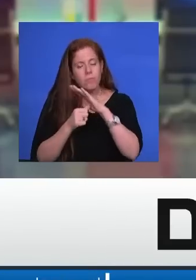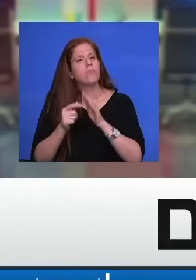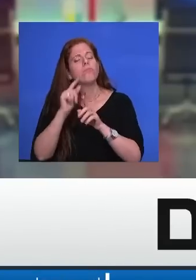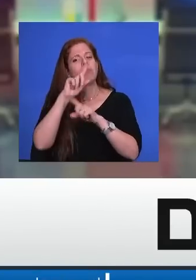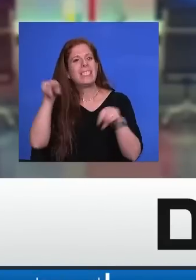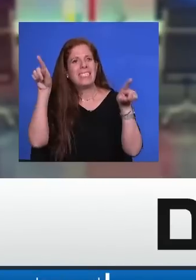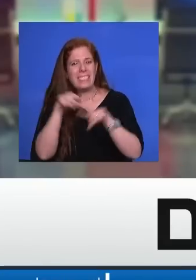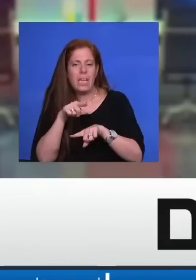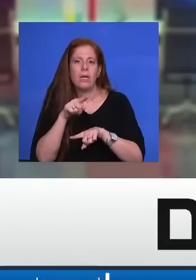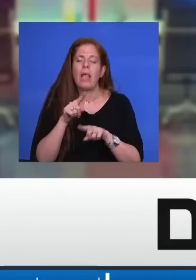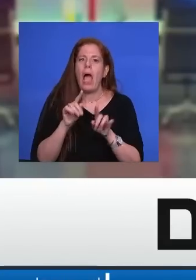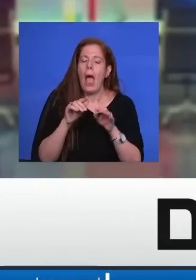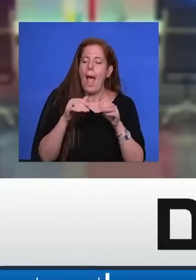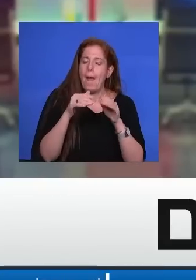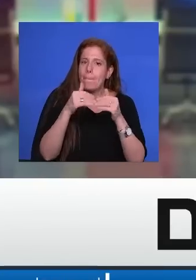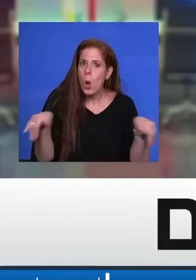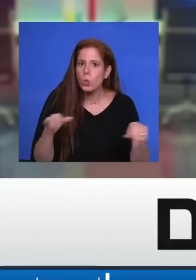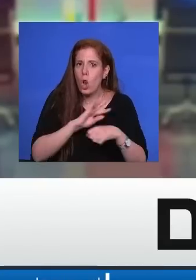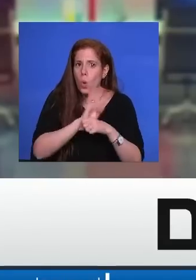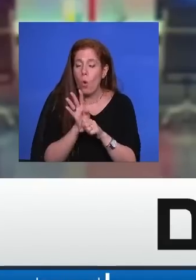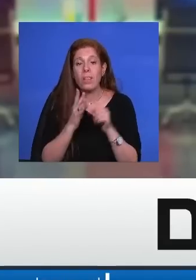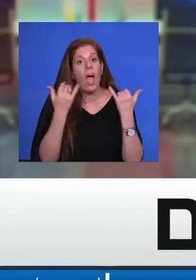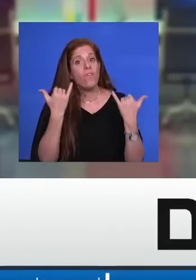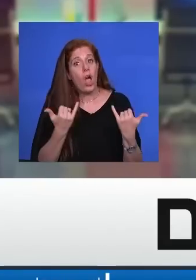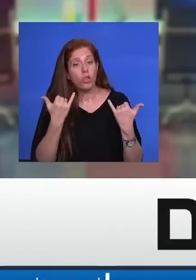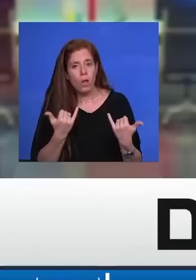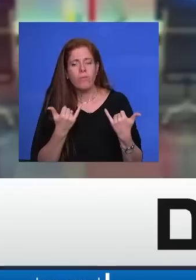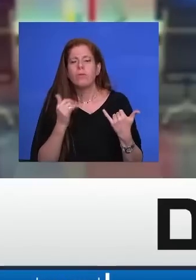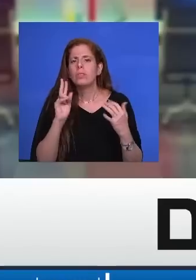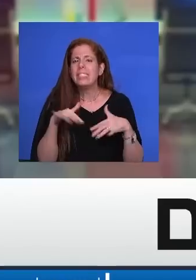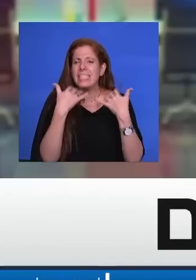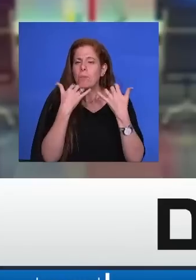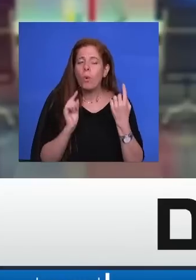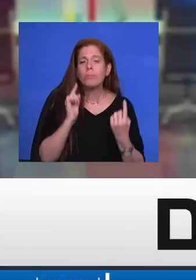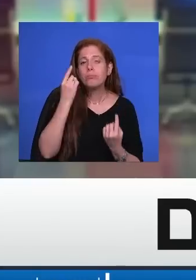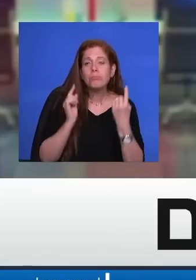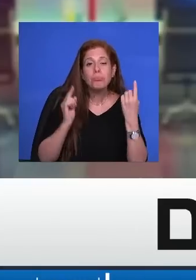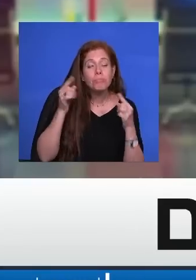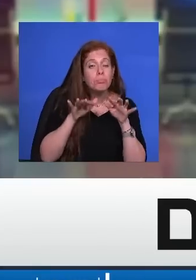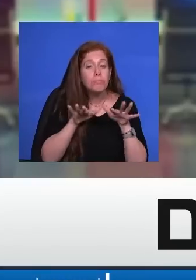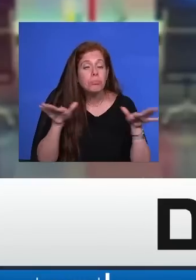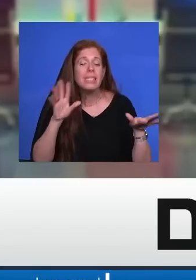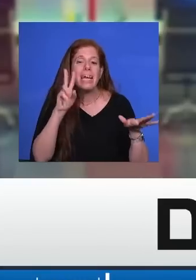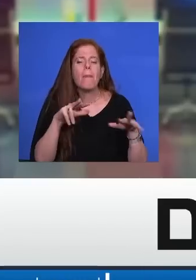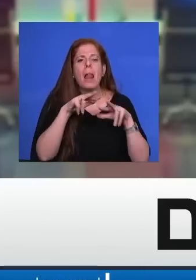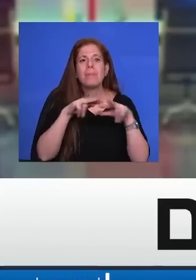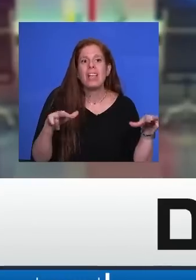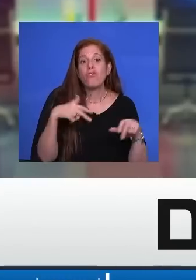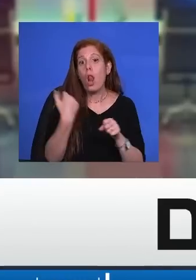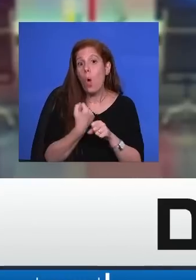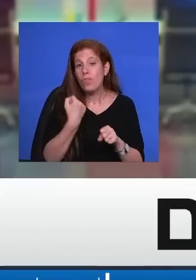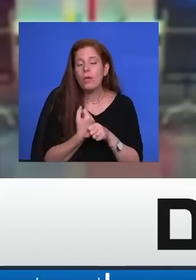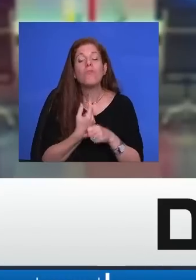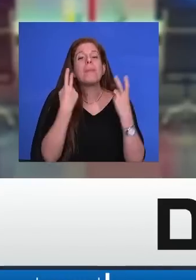למדיניות אפס ההדבקה. לא עוד. עכשיו צצים סיפורים גם על מצב העובדים שם, ובעיקר על